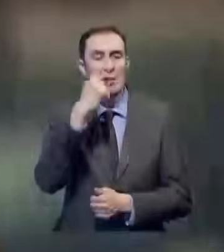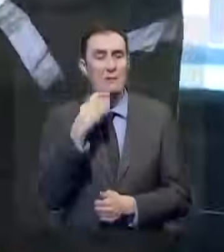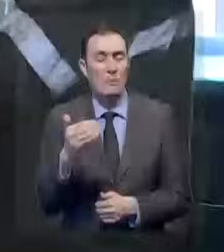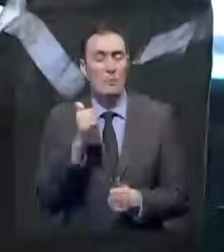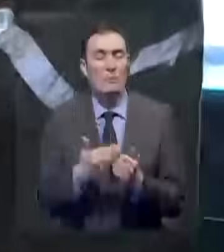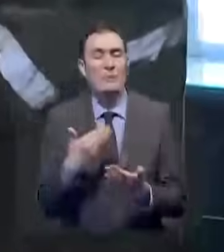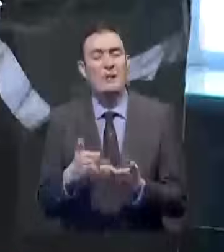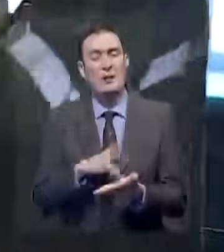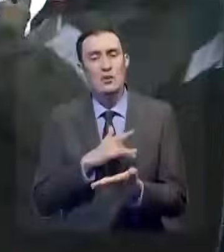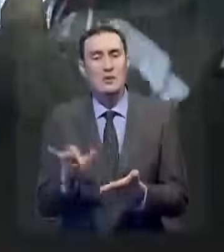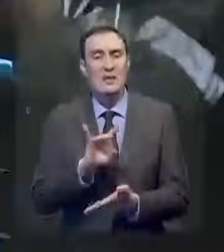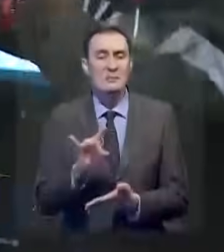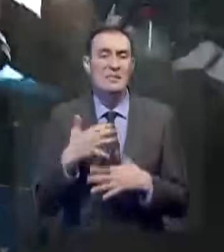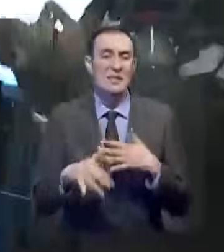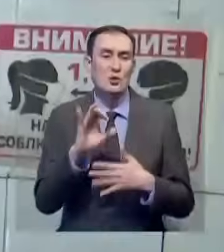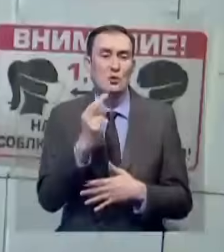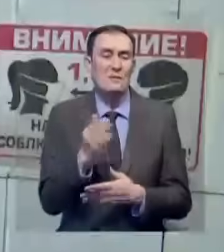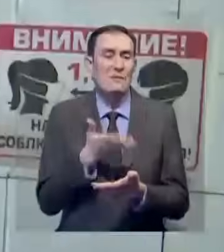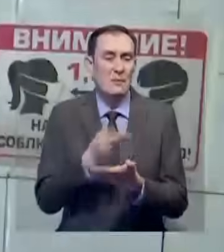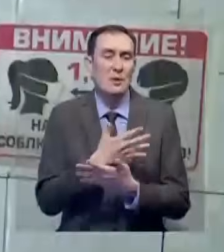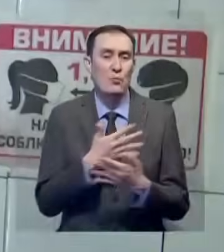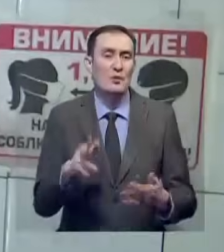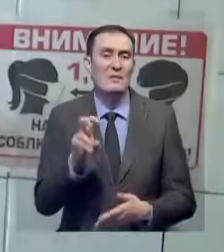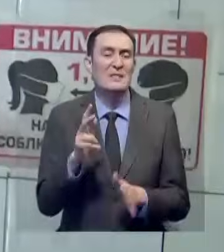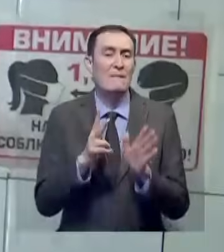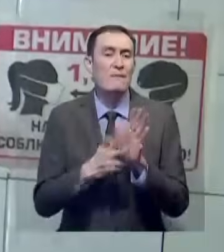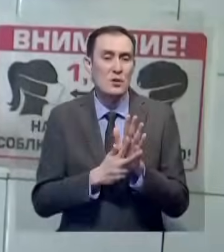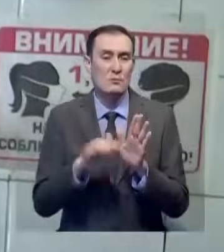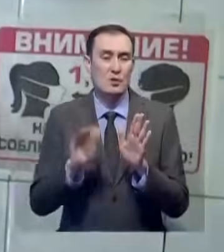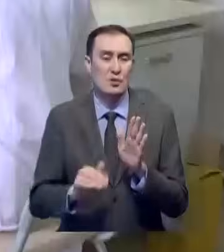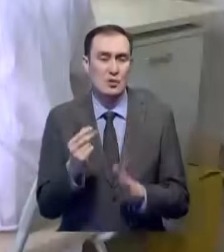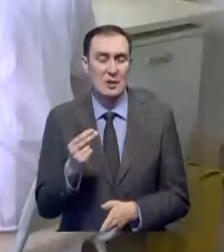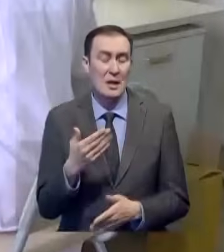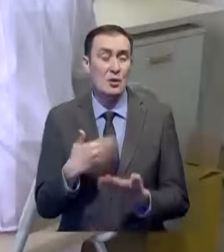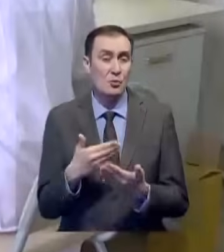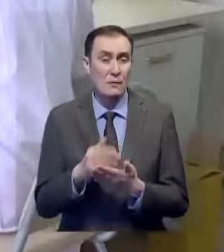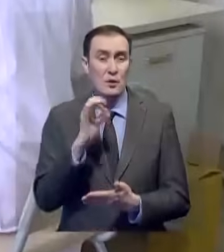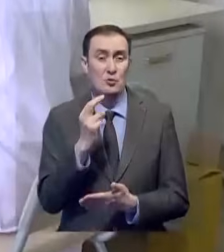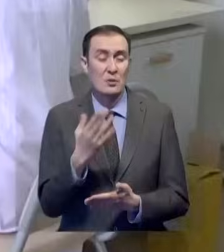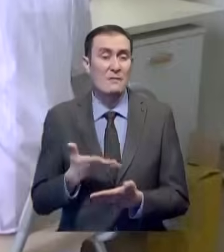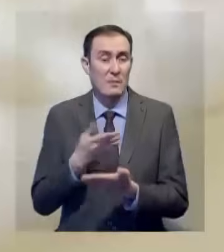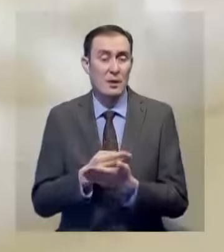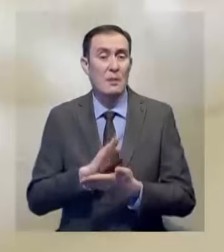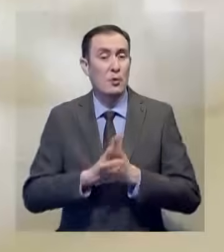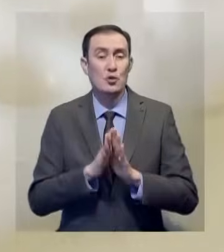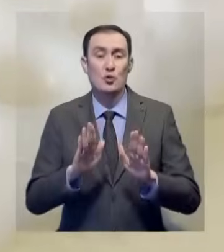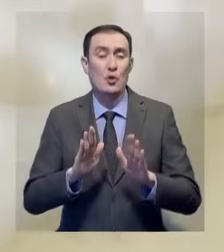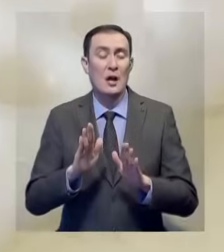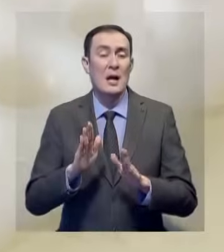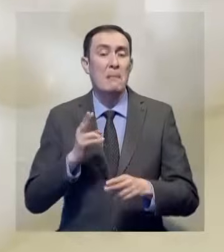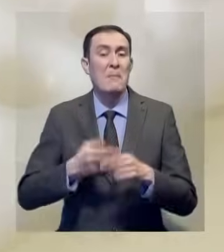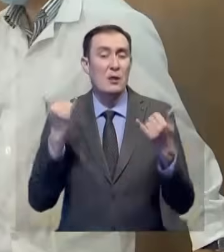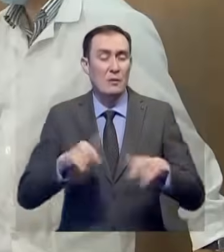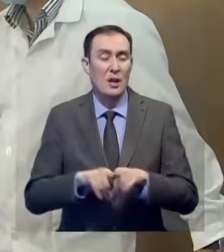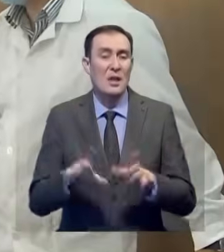предварительным подсчетам, в этом году размер средней социальной выплаты превысит 208 тысяч тенге. К слову, соцвыплаты положены не только шахтерам и металлургам,